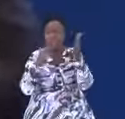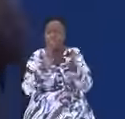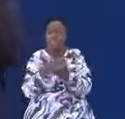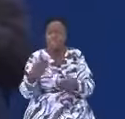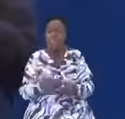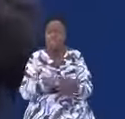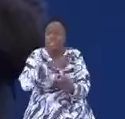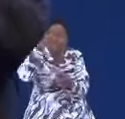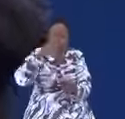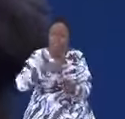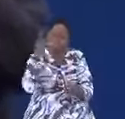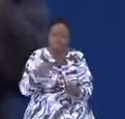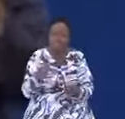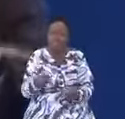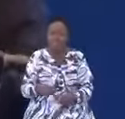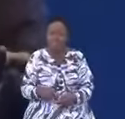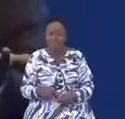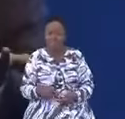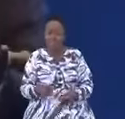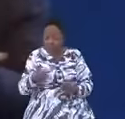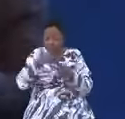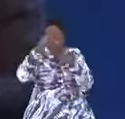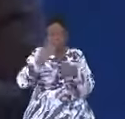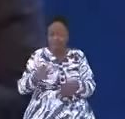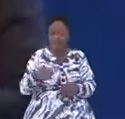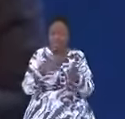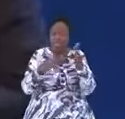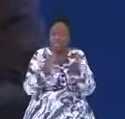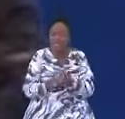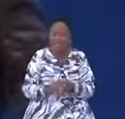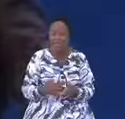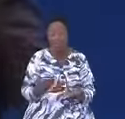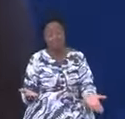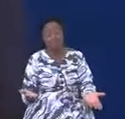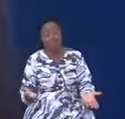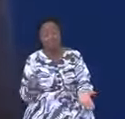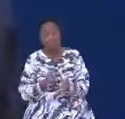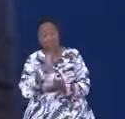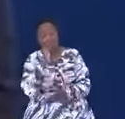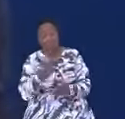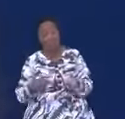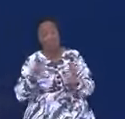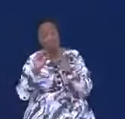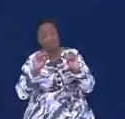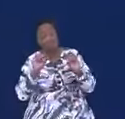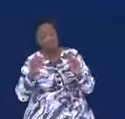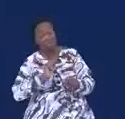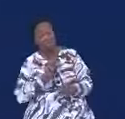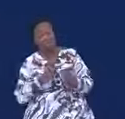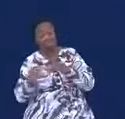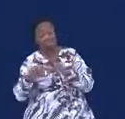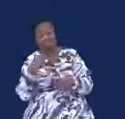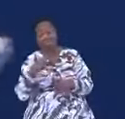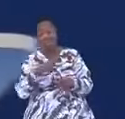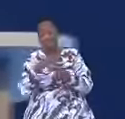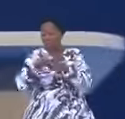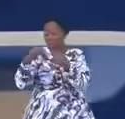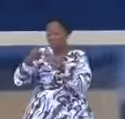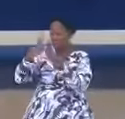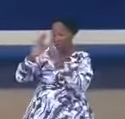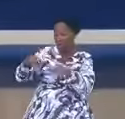c'est ce qu'on nous a dit de 10,1 quand va dans la maison de dieu est ce que je ne devrais pas faire j'ai fait